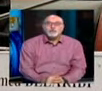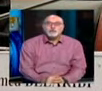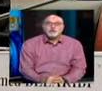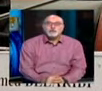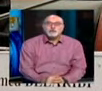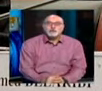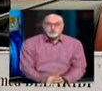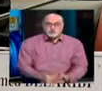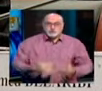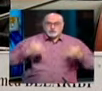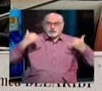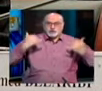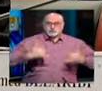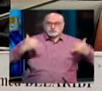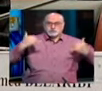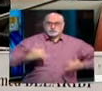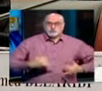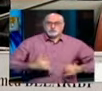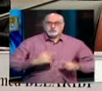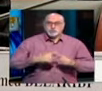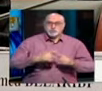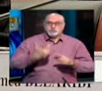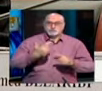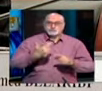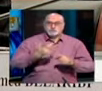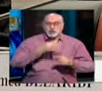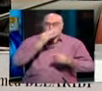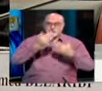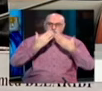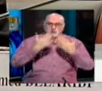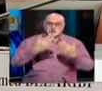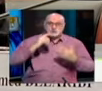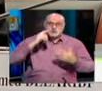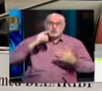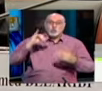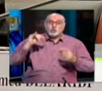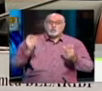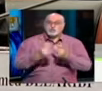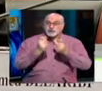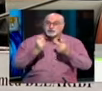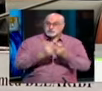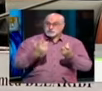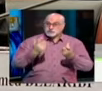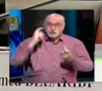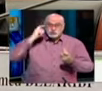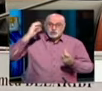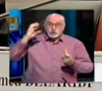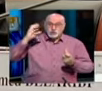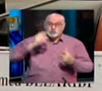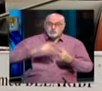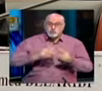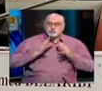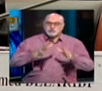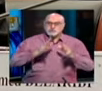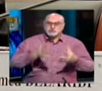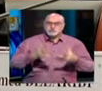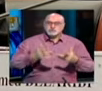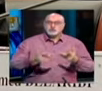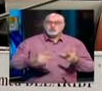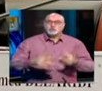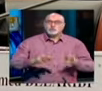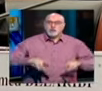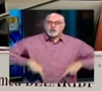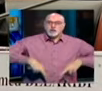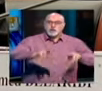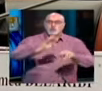تثمن الجزائر عاليا المساهمة الكبرى للشركات الصينية في إنجاز العديد من المشاريع البنية التحتية كالطريق